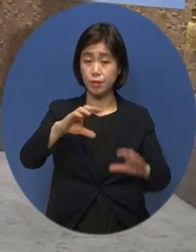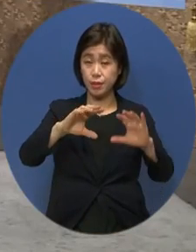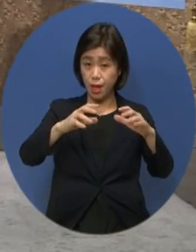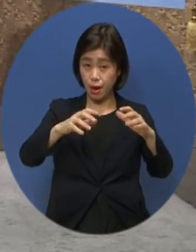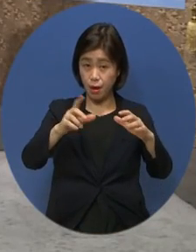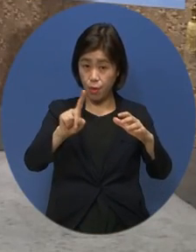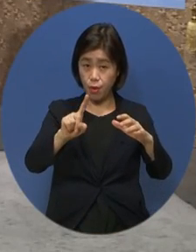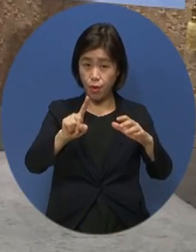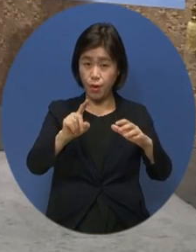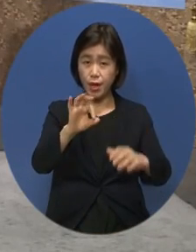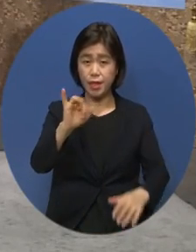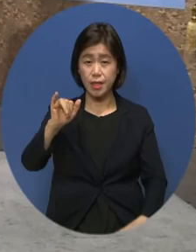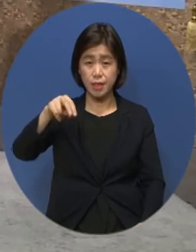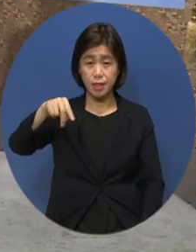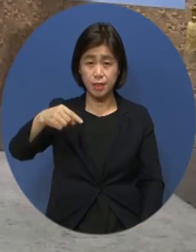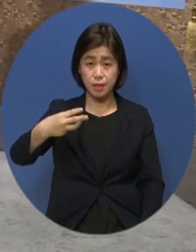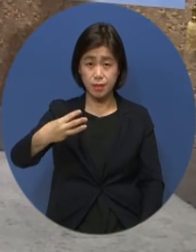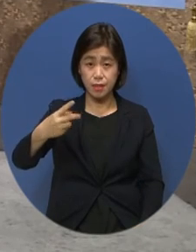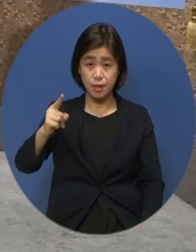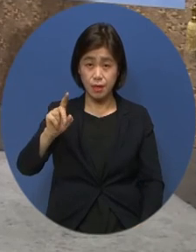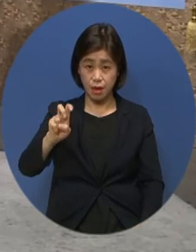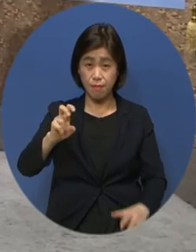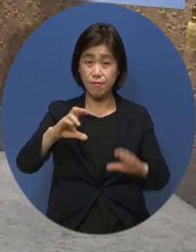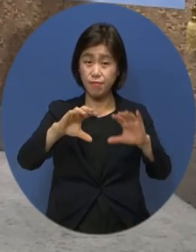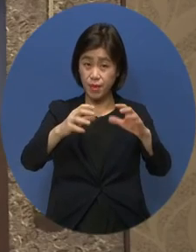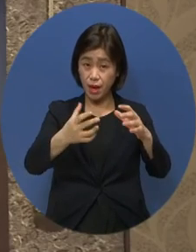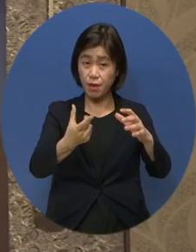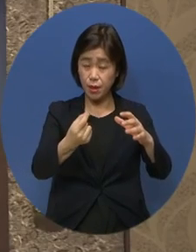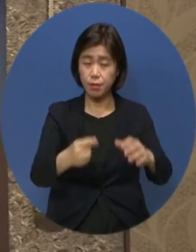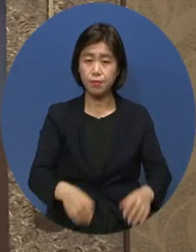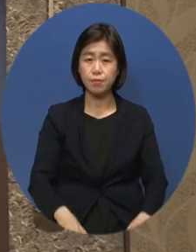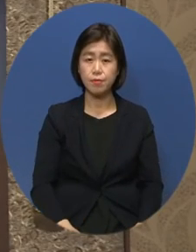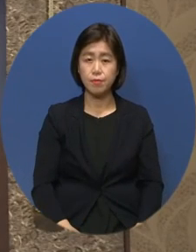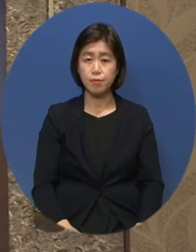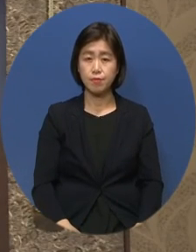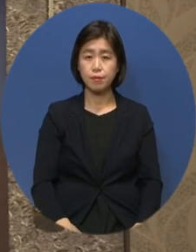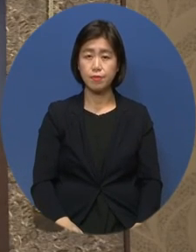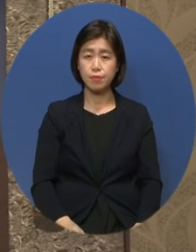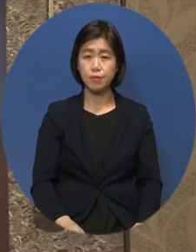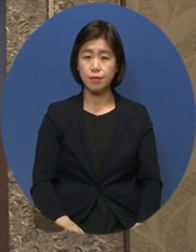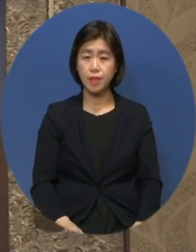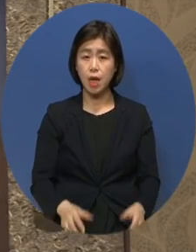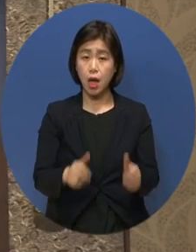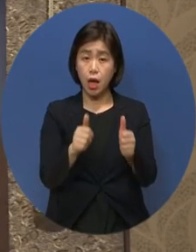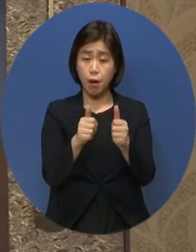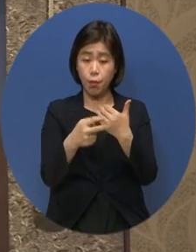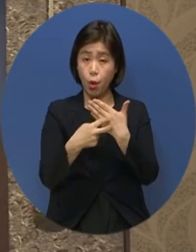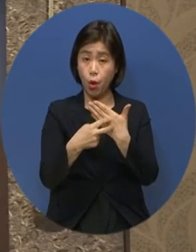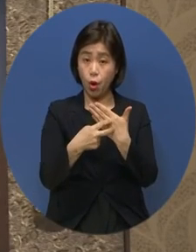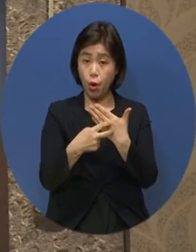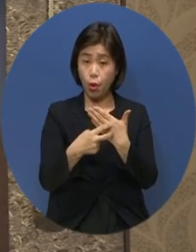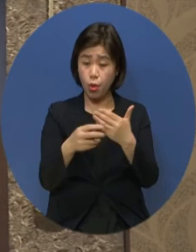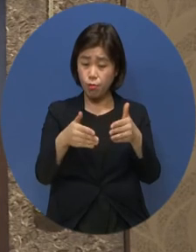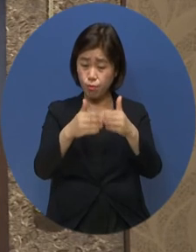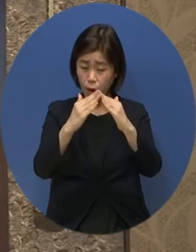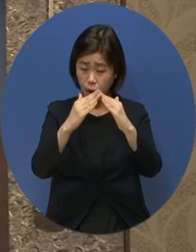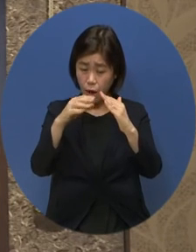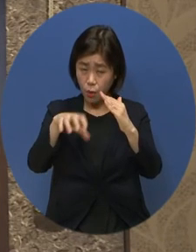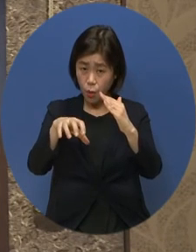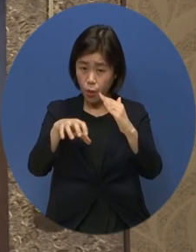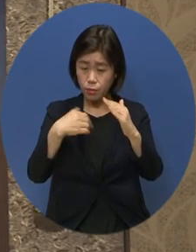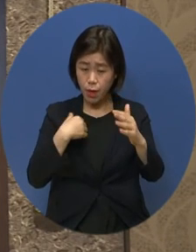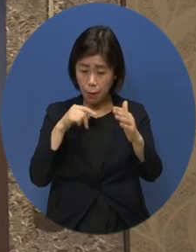예 남 옆에 그 의료 캠퍼를 찾아갔더니 남성들 남성 아이들은